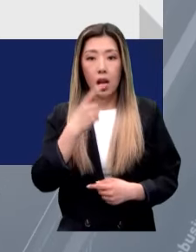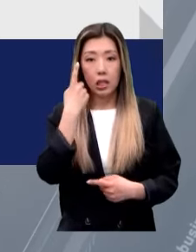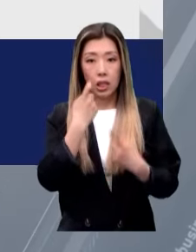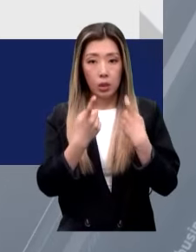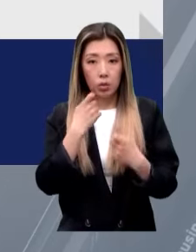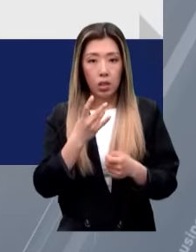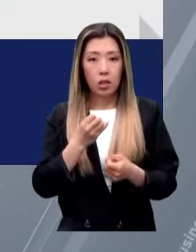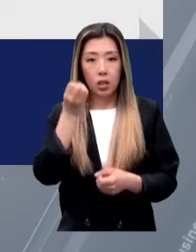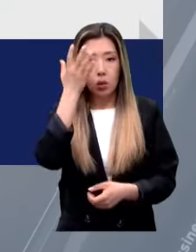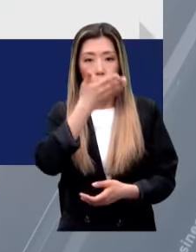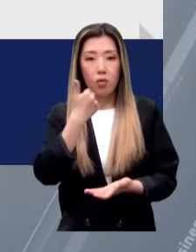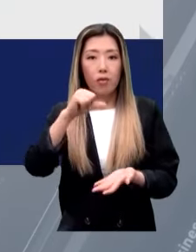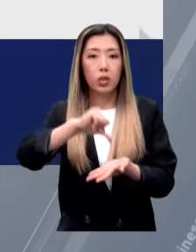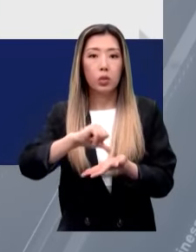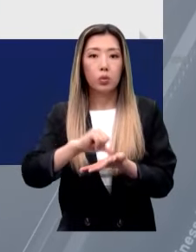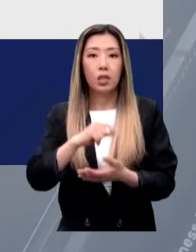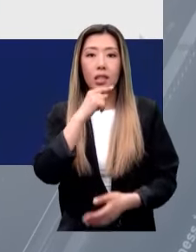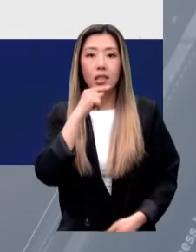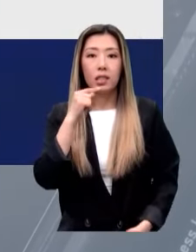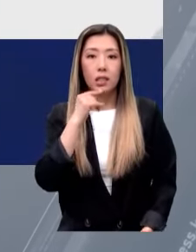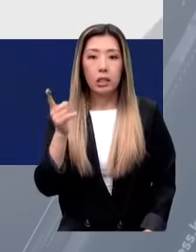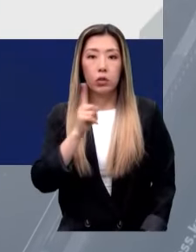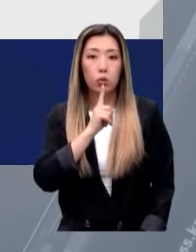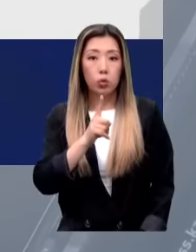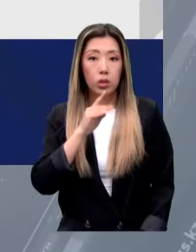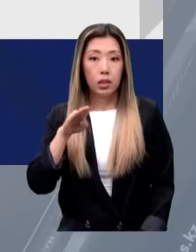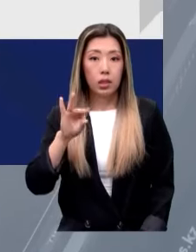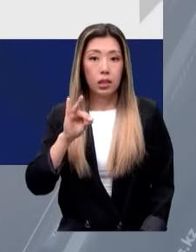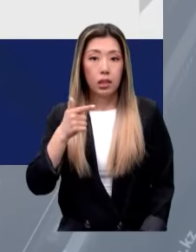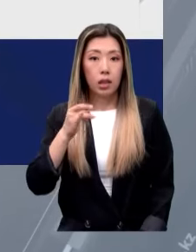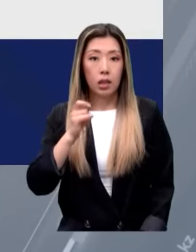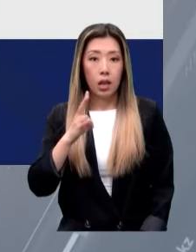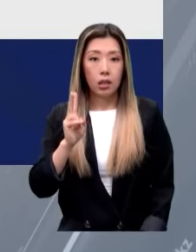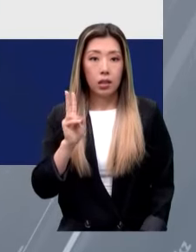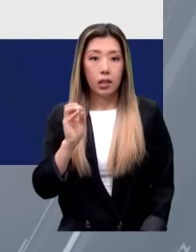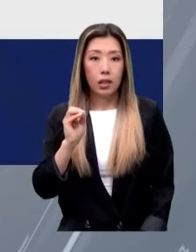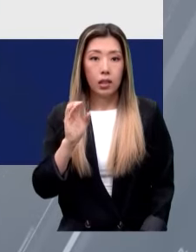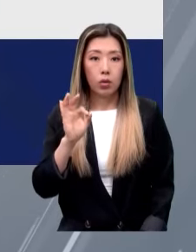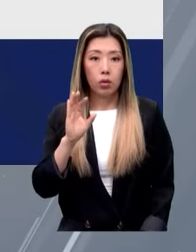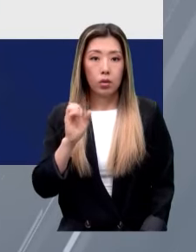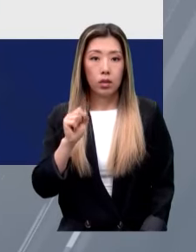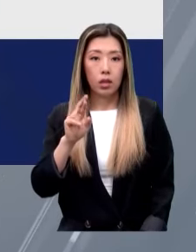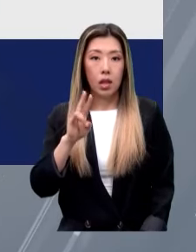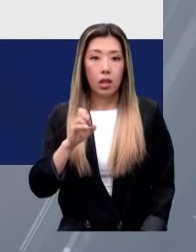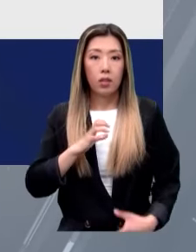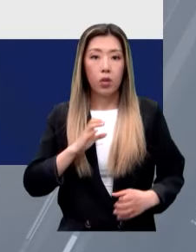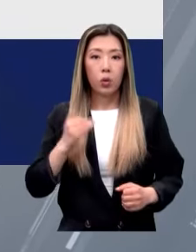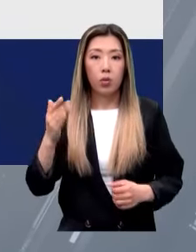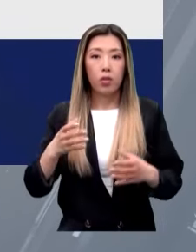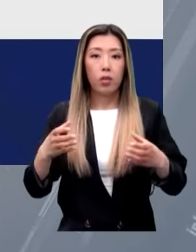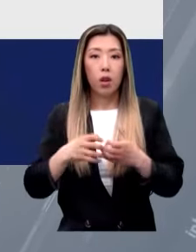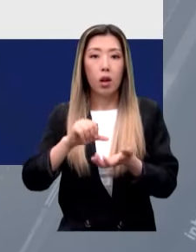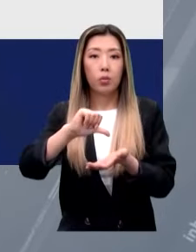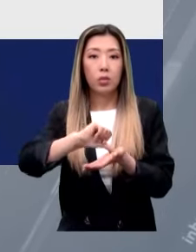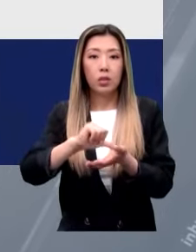сути выступление российского журналиста Тиграна Киасаяна. Возможно, его заявление отражает взгляды определенной части российской общественности